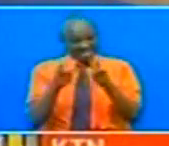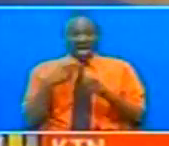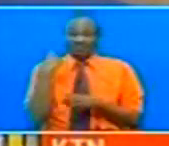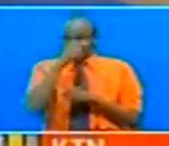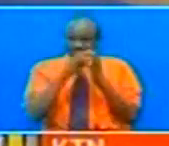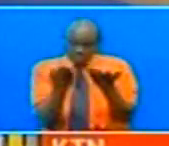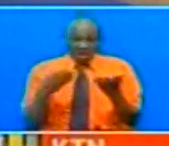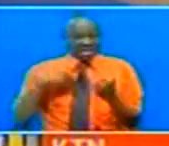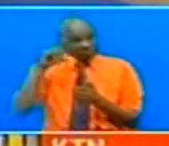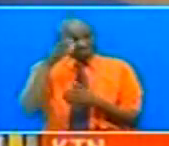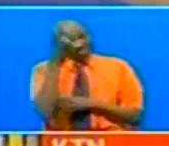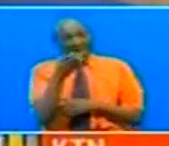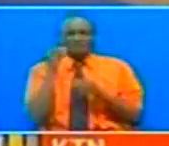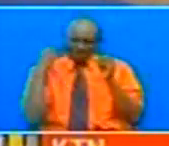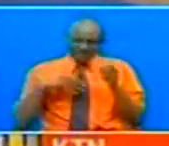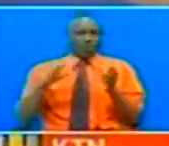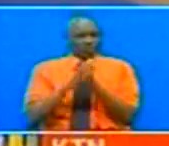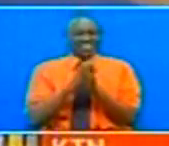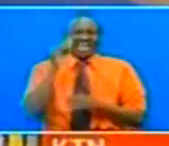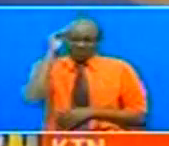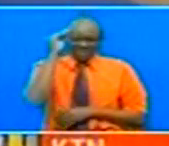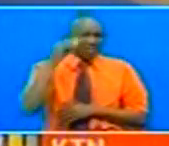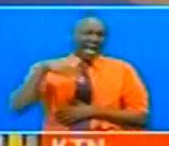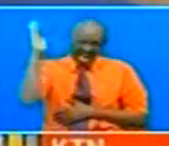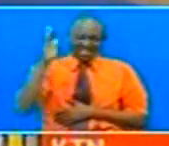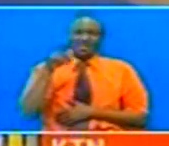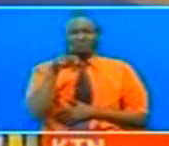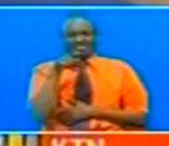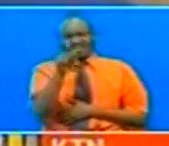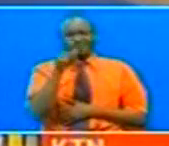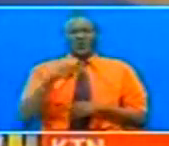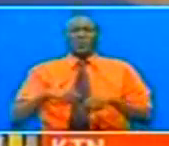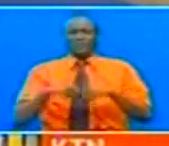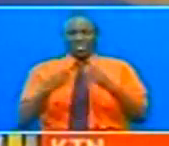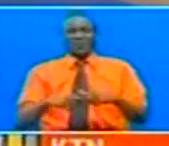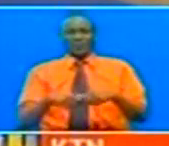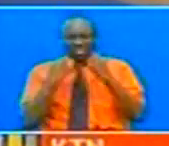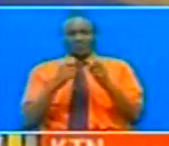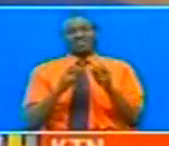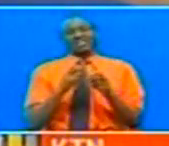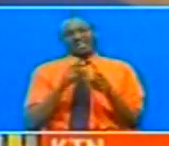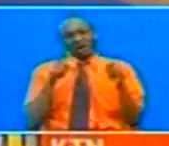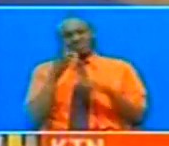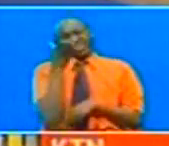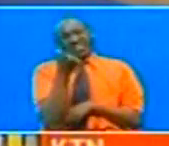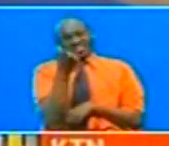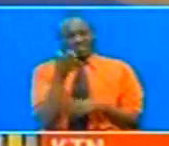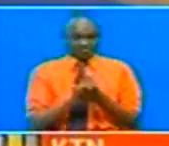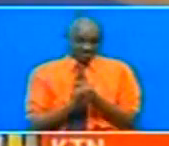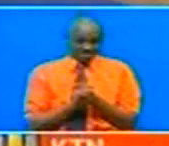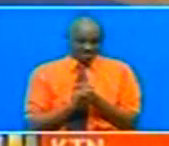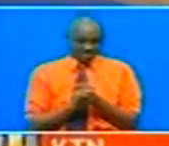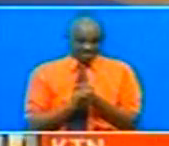Kenyans in their most unvarnished, crude, vile mode. A band